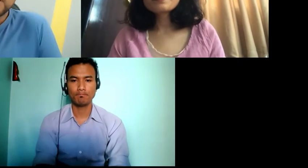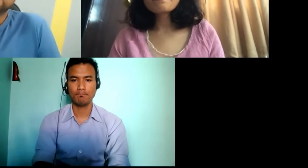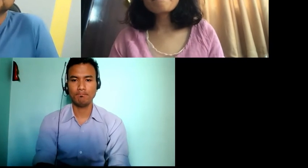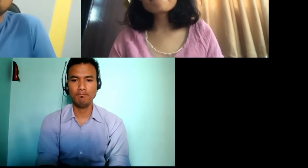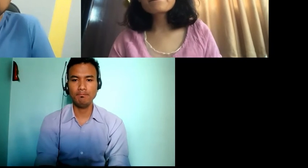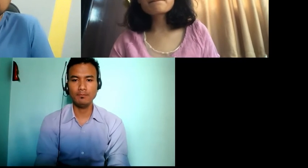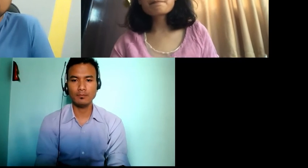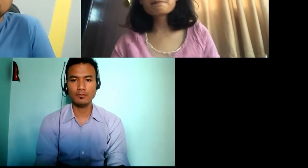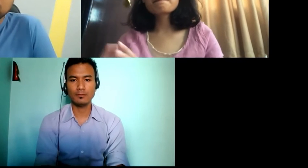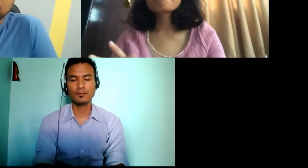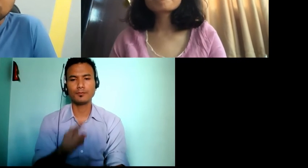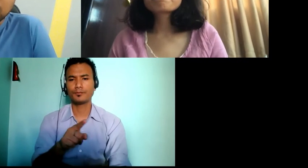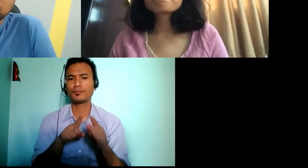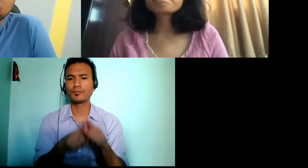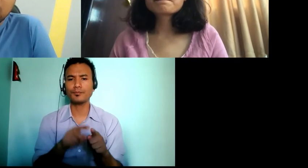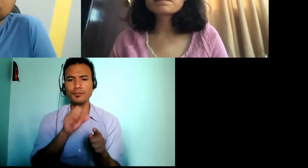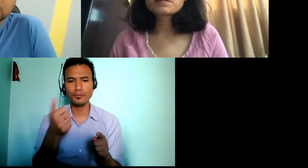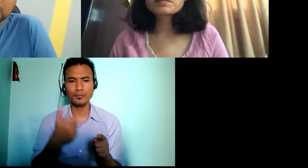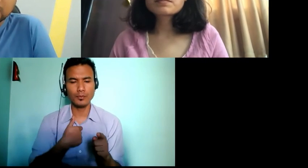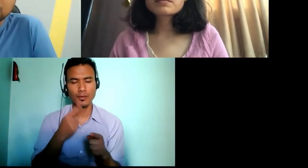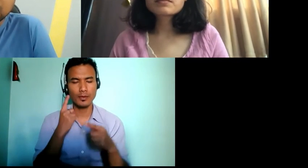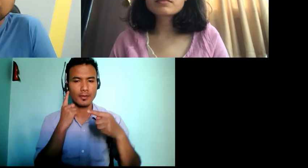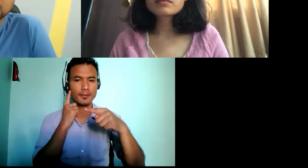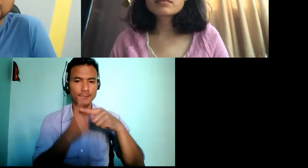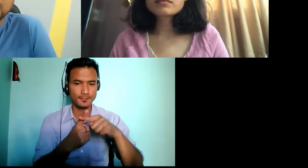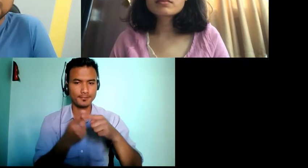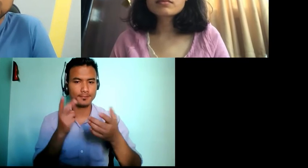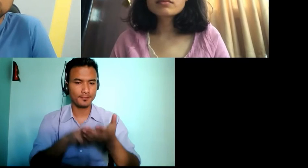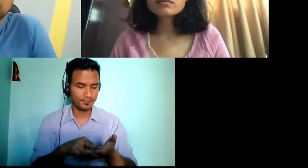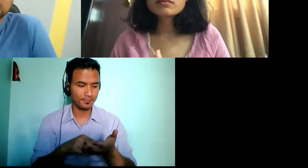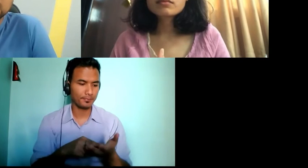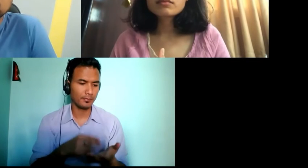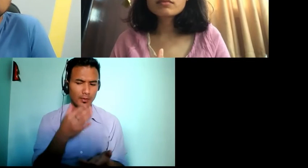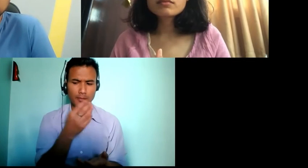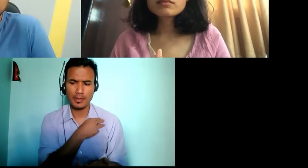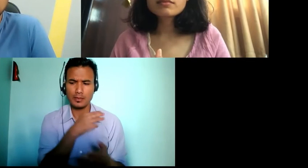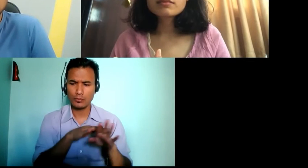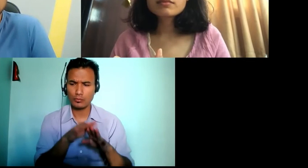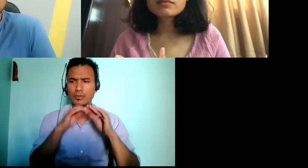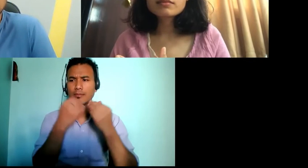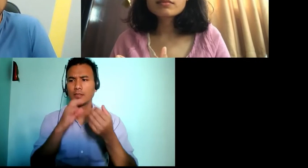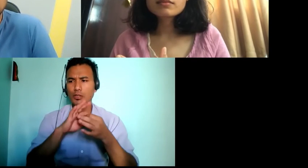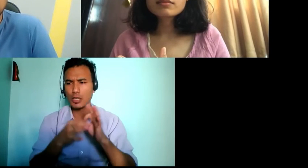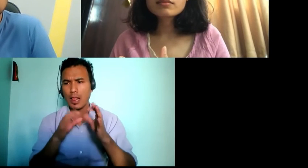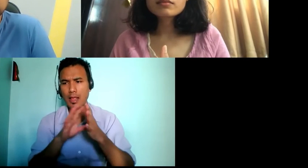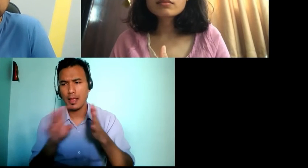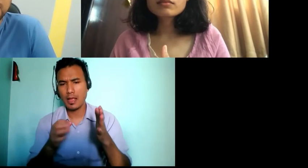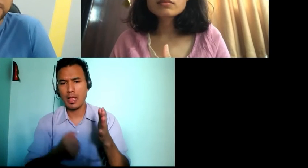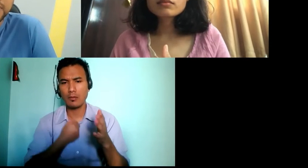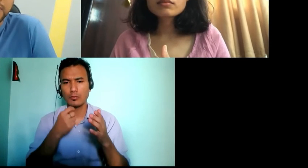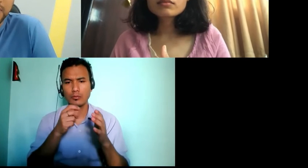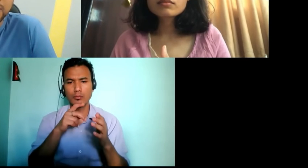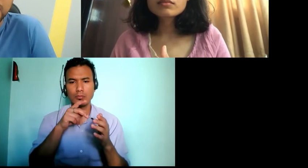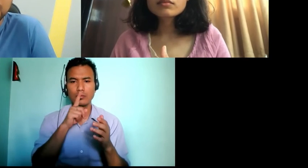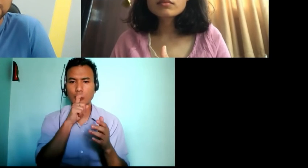अनि त्यसको अलावा चाहिँ अर्को मलाई जोड्नु मन लागेको चिज चाहिँ के त भन्दाखेरि चाहिँ, कति मान्छेले चाहिँ सोसियल मिडिया यिनीहरूबाट चाहिँ आफ्नो पासवर्ड सेयर गर्ने